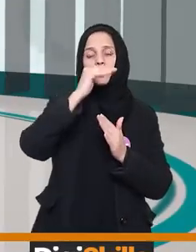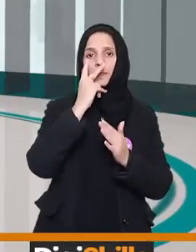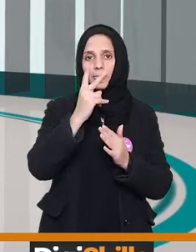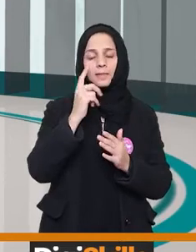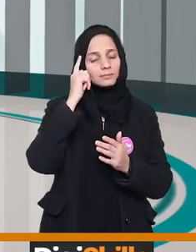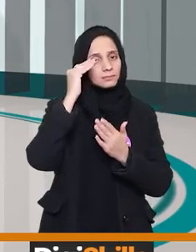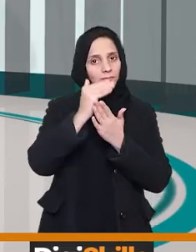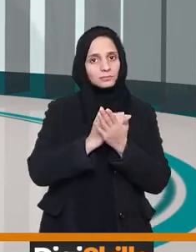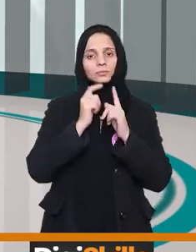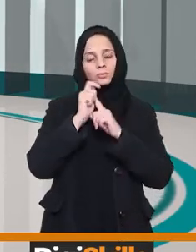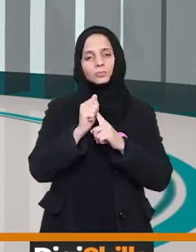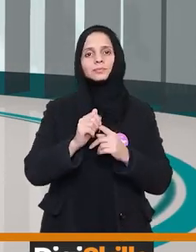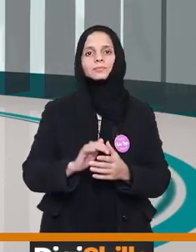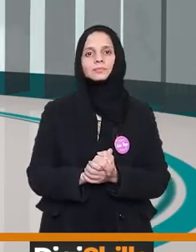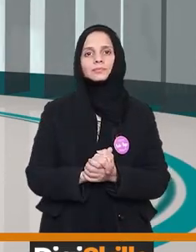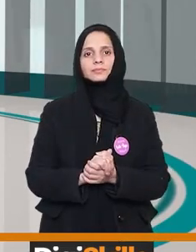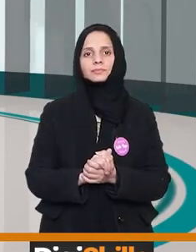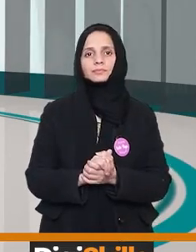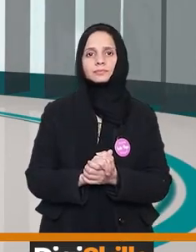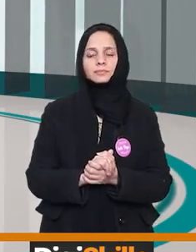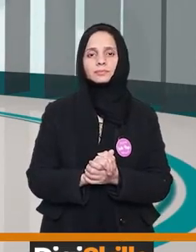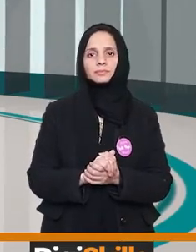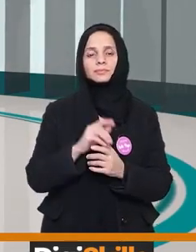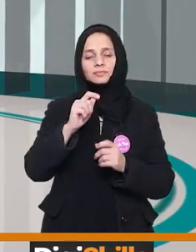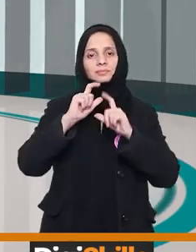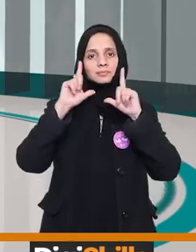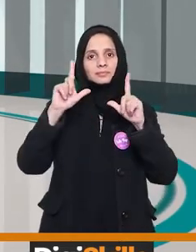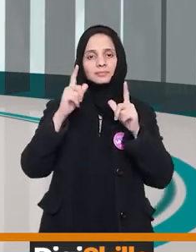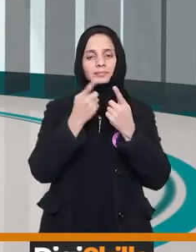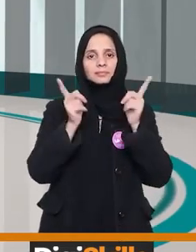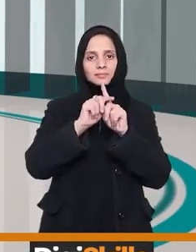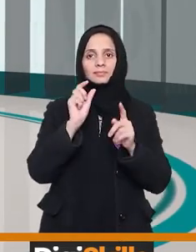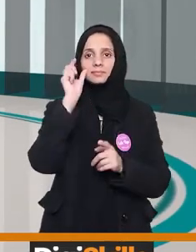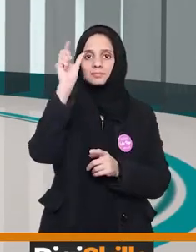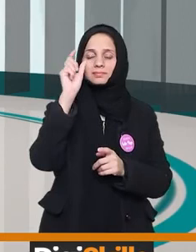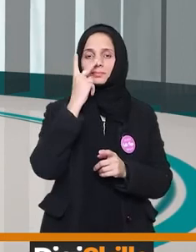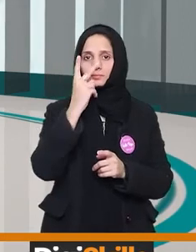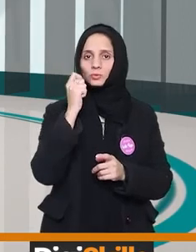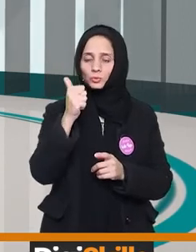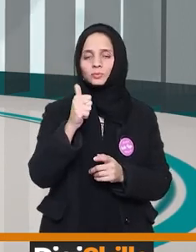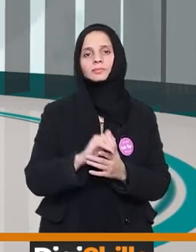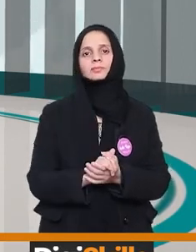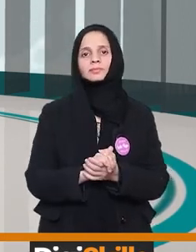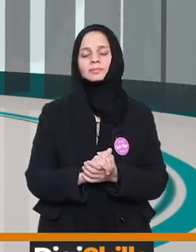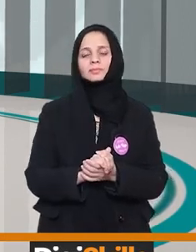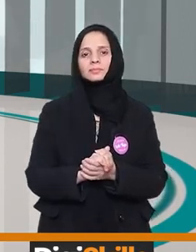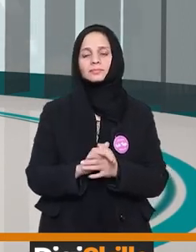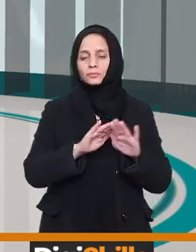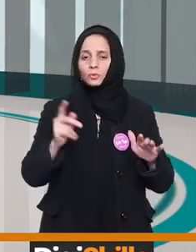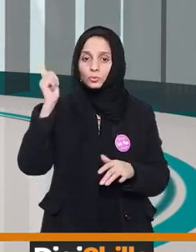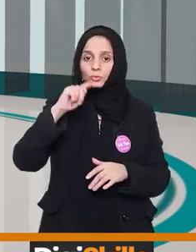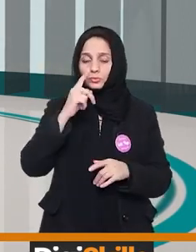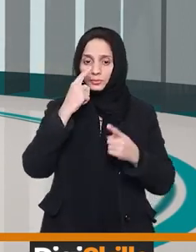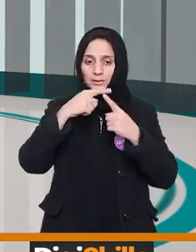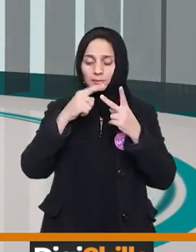کو آپ نے مد نظر ضرور رکھنا ہے. اس کو چپکا دیجئے اپنے کمپیوٹر کی اسکرین پہ یا اپنے ڈیسک پہ, اور